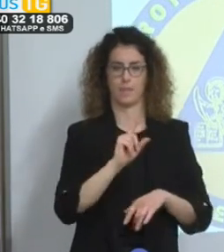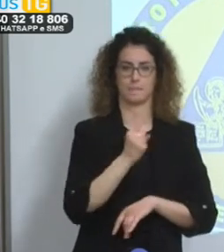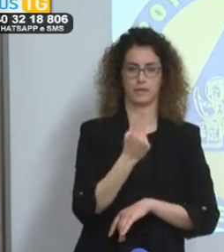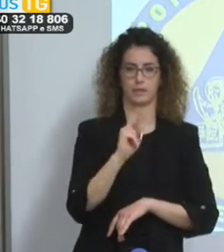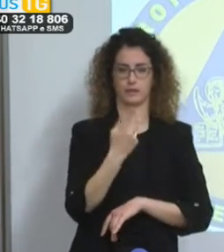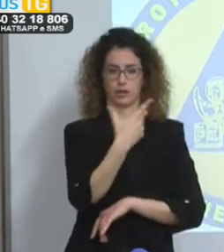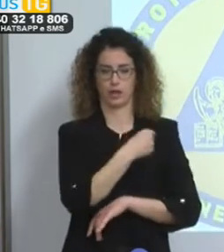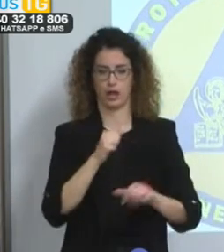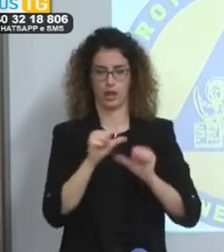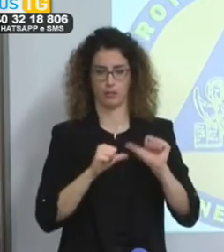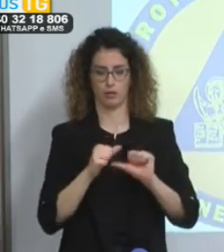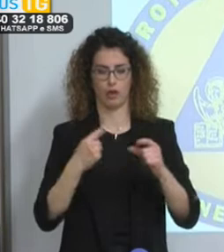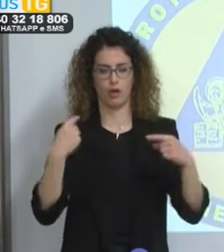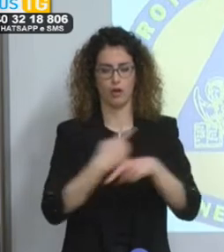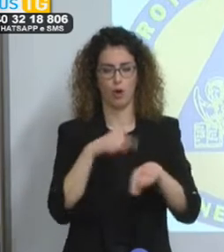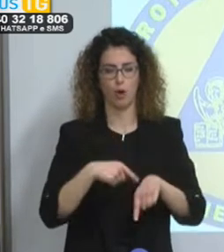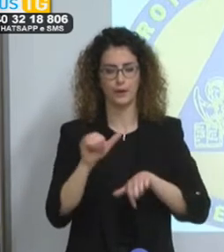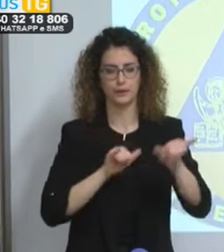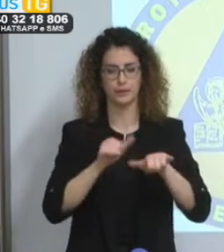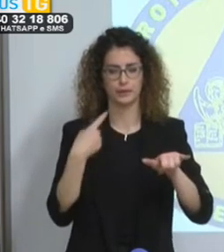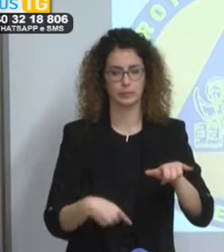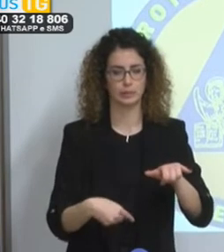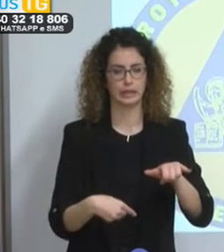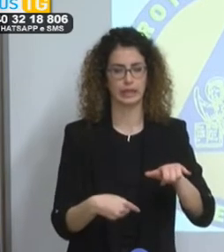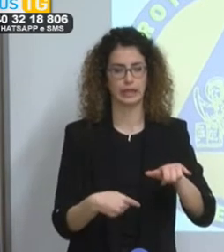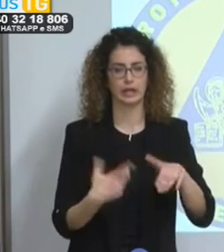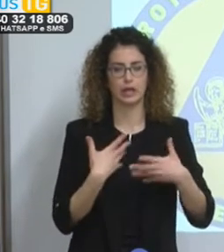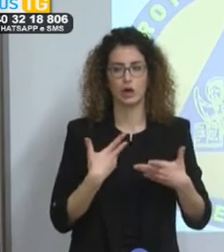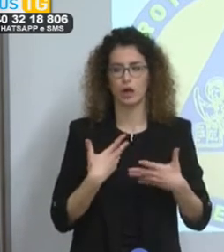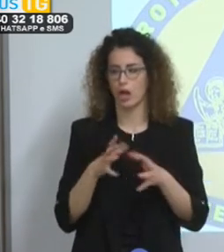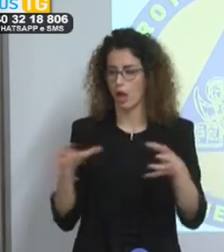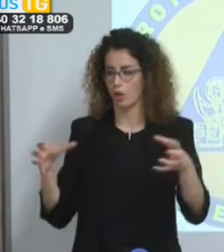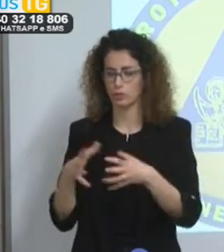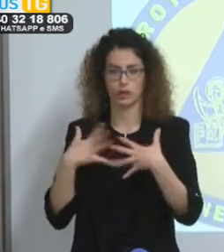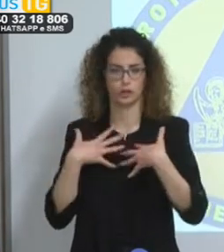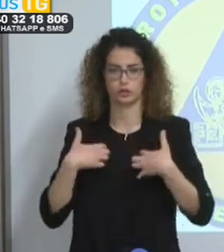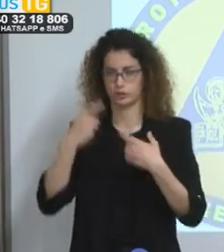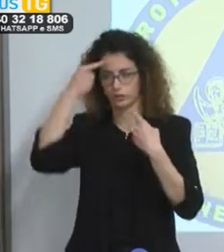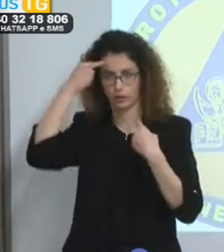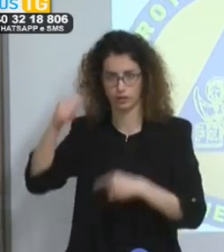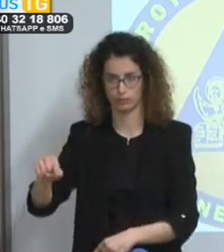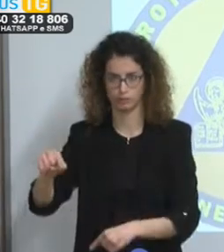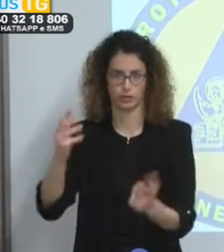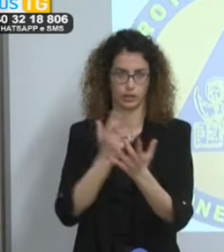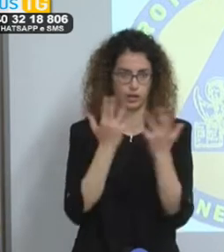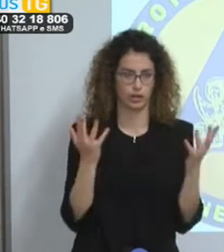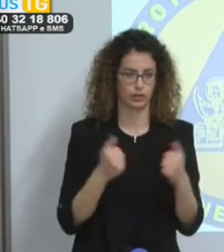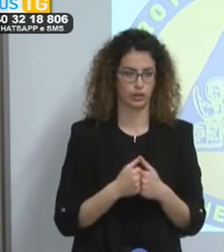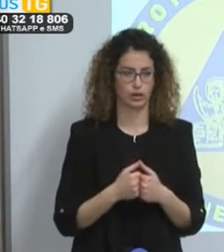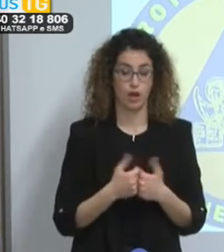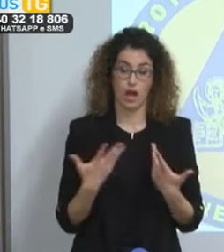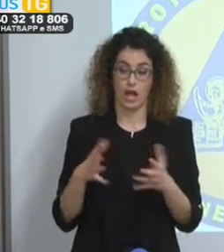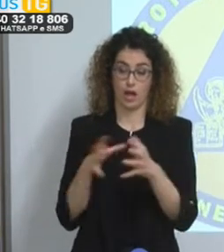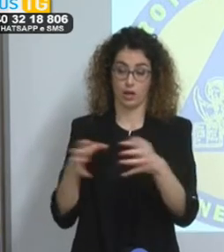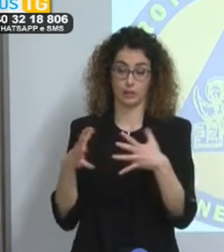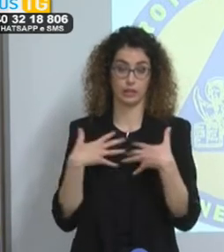questa informazione. Guardate, noi, per carità, ci rimettiamo alla comunità scientifica, ci mancherebbe, però la comunità scientifica